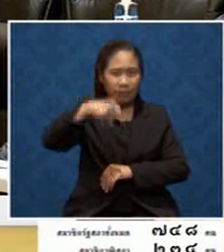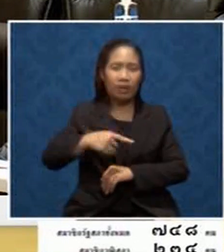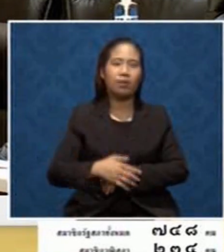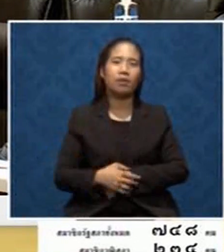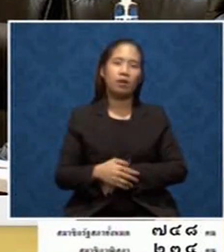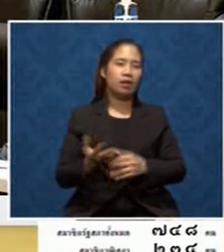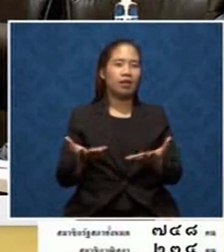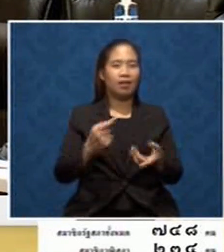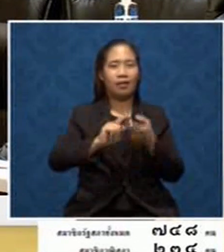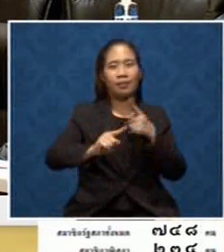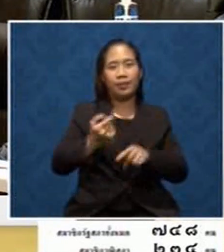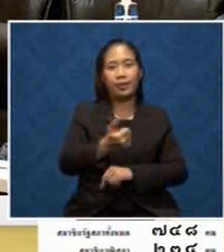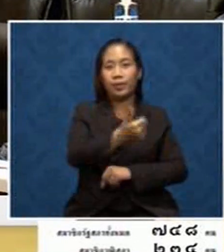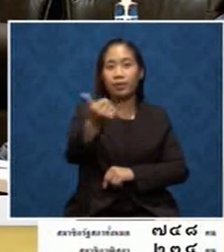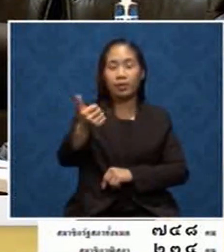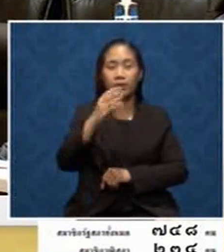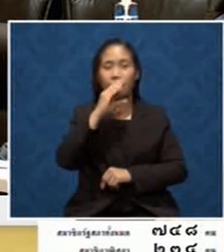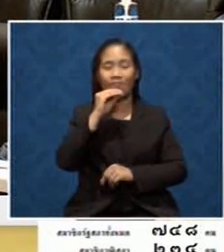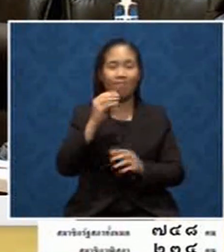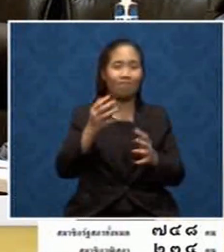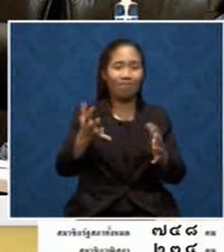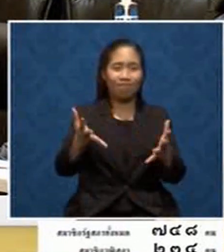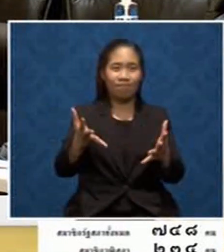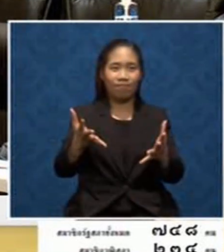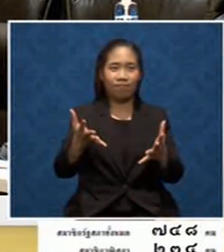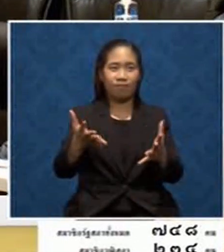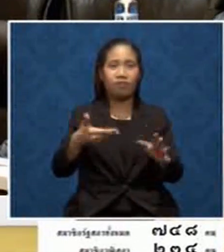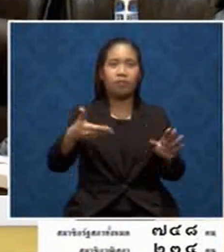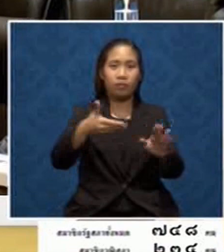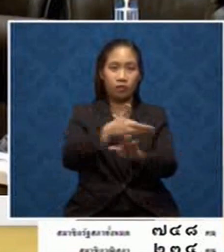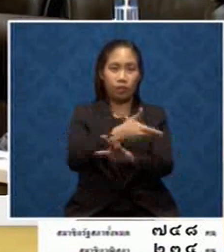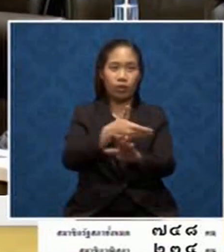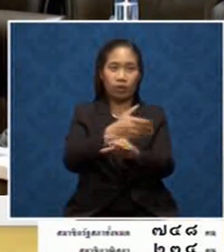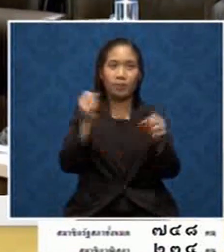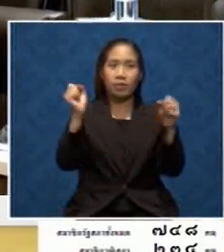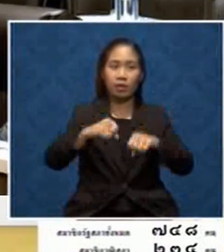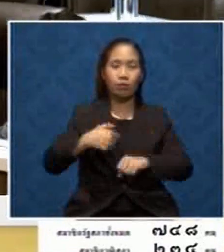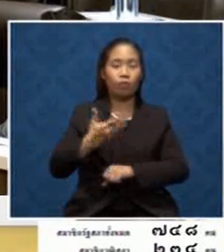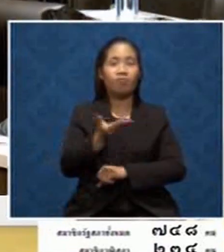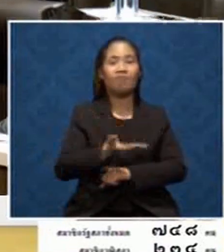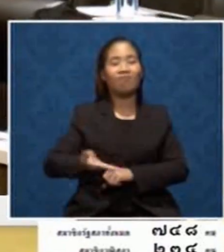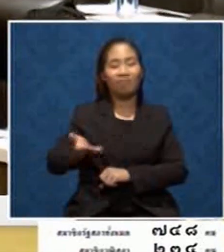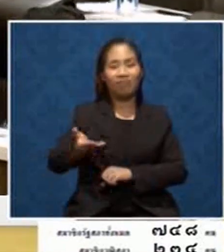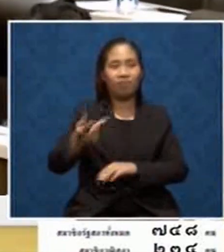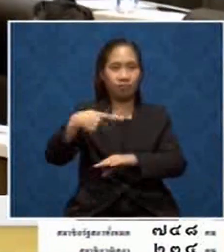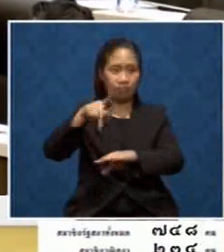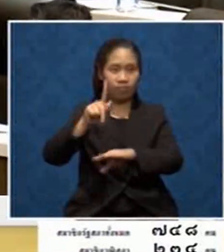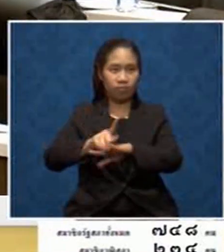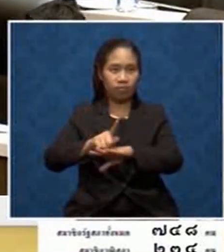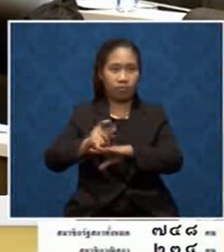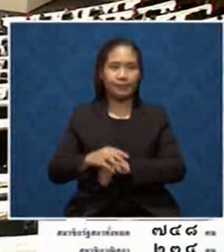ปัญญาจะตั้งได้เลยก็พูดแบบนี้เลยนะคะคุณผู้ชมจะมีการส่งไม้ต่อไม้ถึงพรรคภูมิใจไทยซึ่งเป็นพรรคอันดับ 3